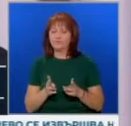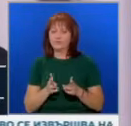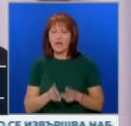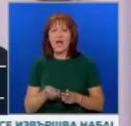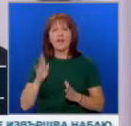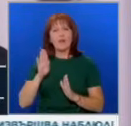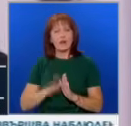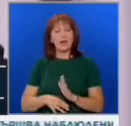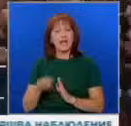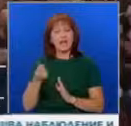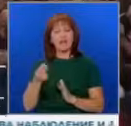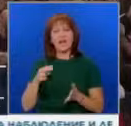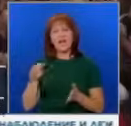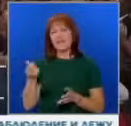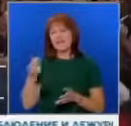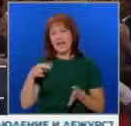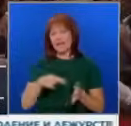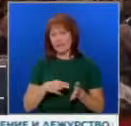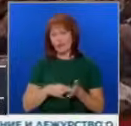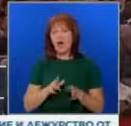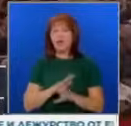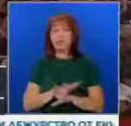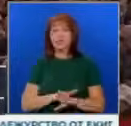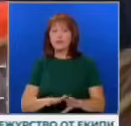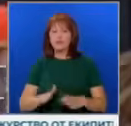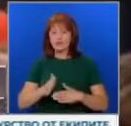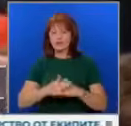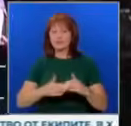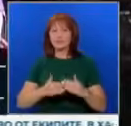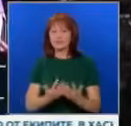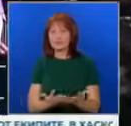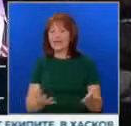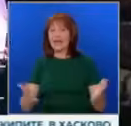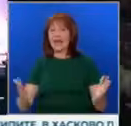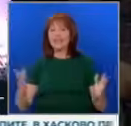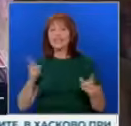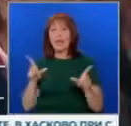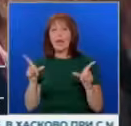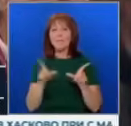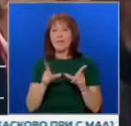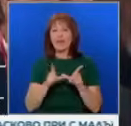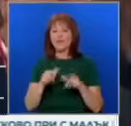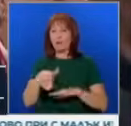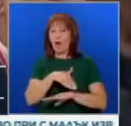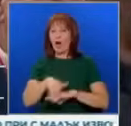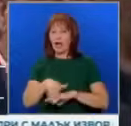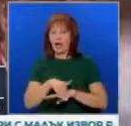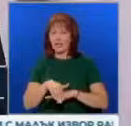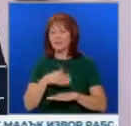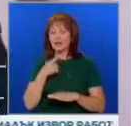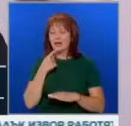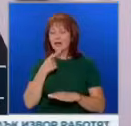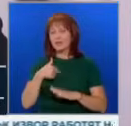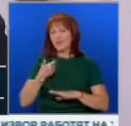лихвите и цената на енергията, както и да довърши стената по границата с Мексико. Изтъкна и плановете си за външната